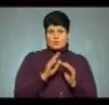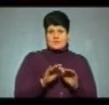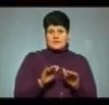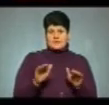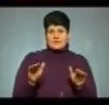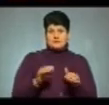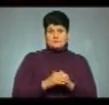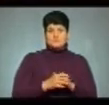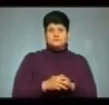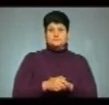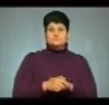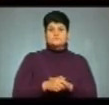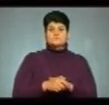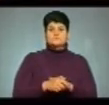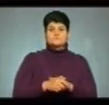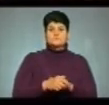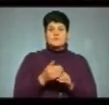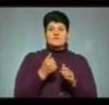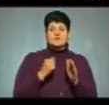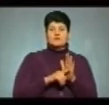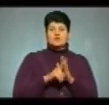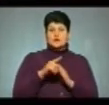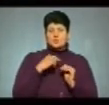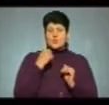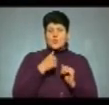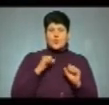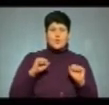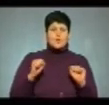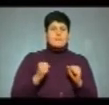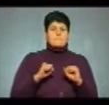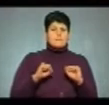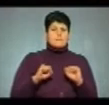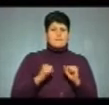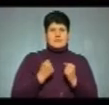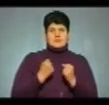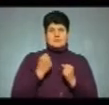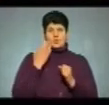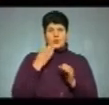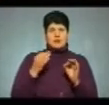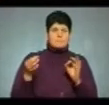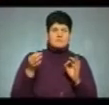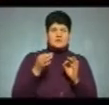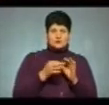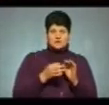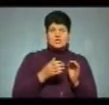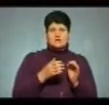дітей. Від початку року мерзнем, коли підключили вже в